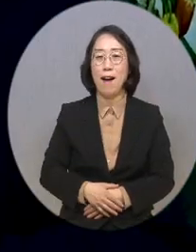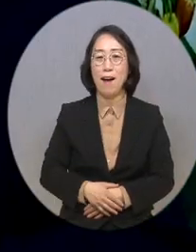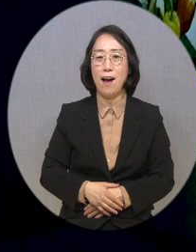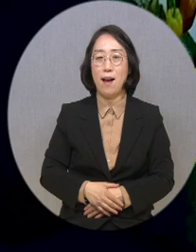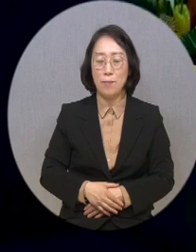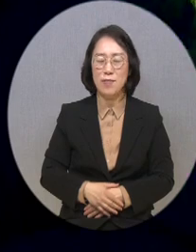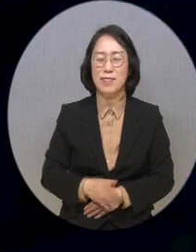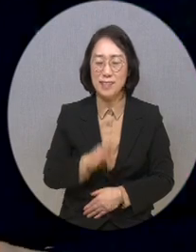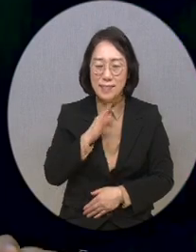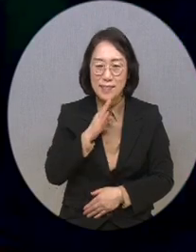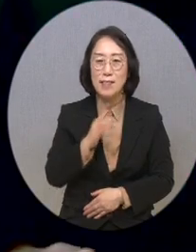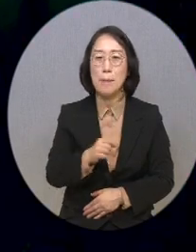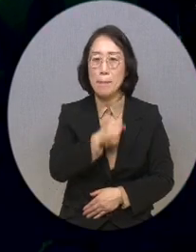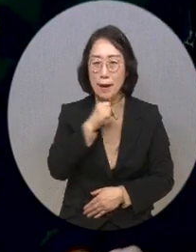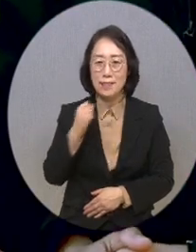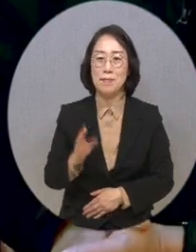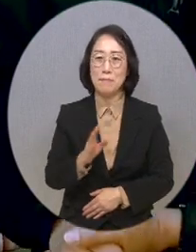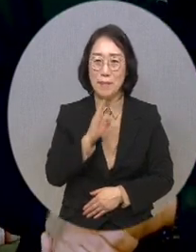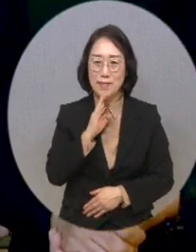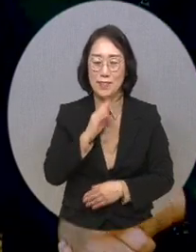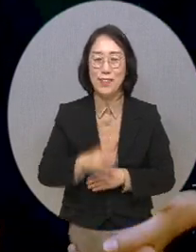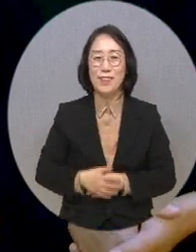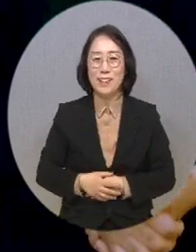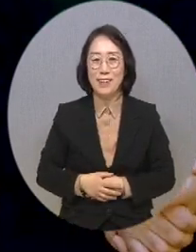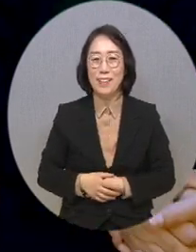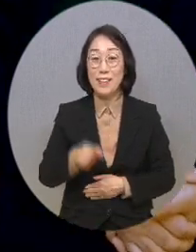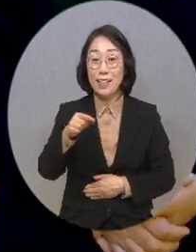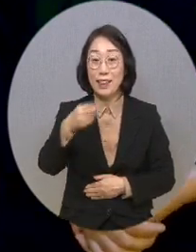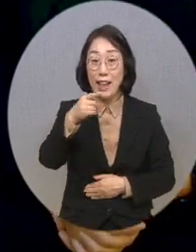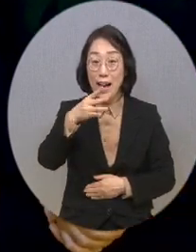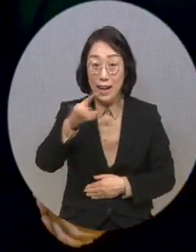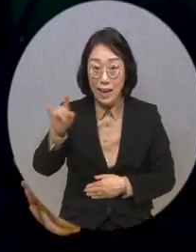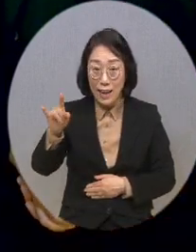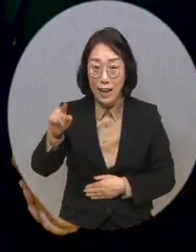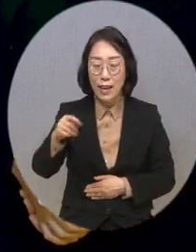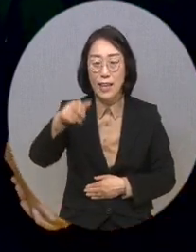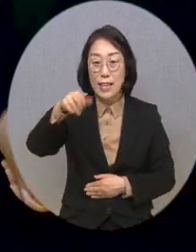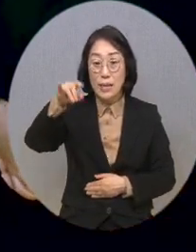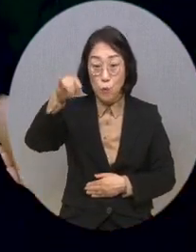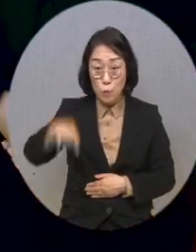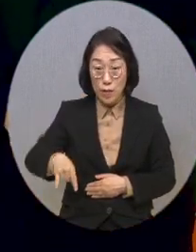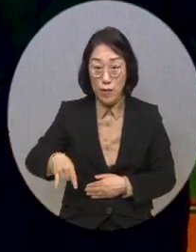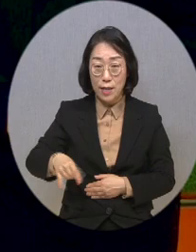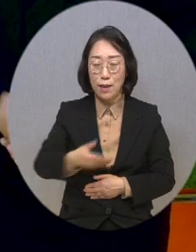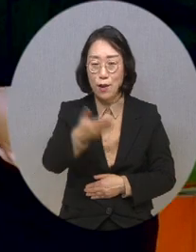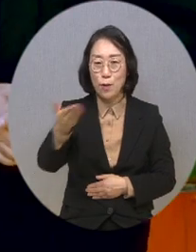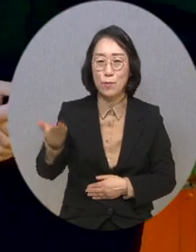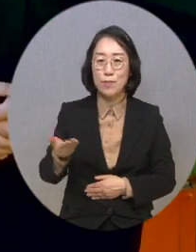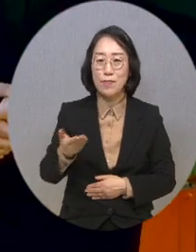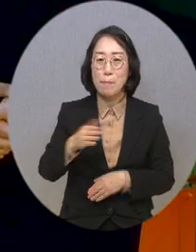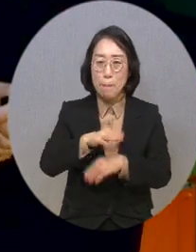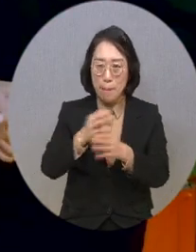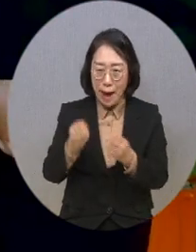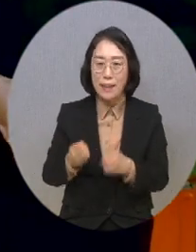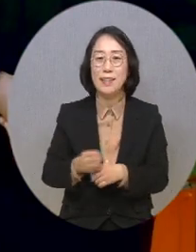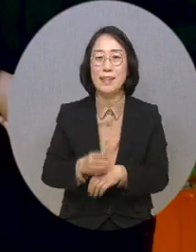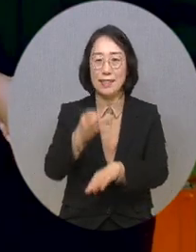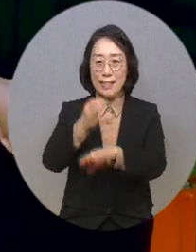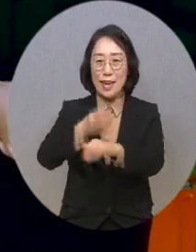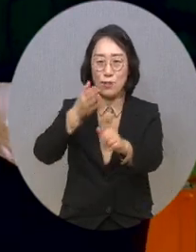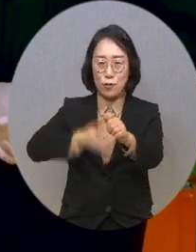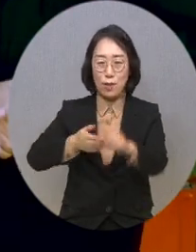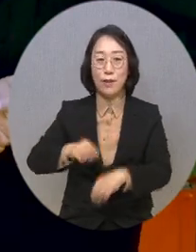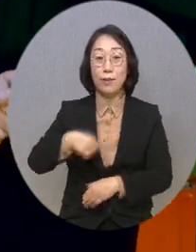끝난 겨. 그렇죠. 좋겠습니다. 그렇죠? 이 달에 이 키위 많이 사랑해 주시면 대단히 감사하겠습니다. 어. 자,